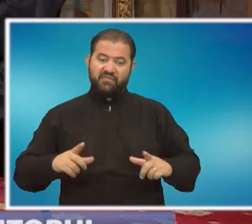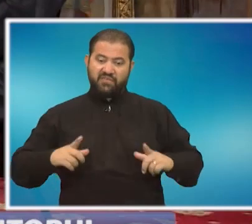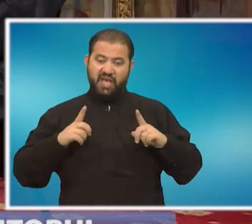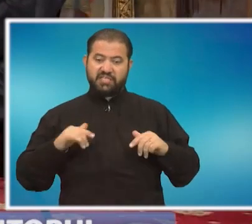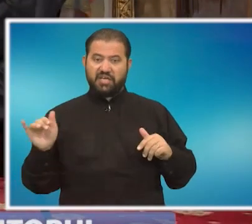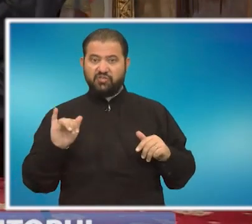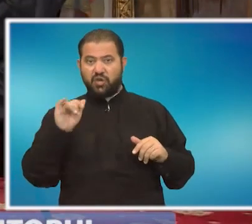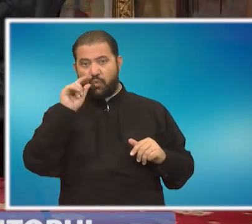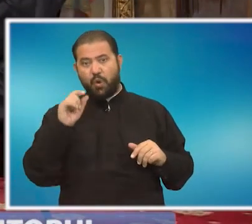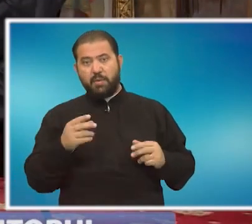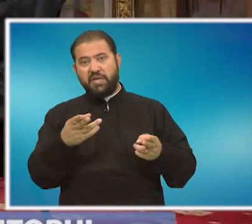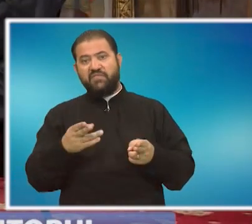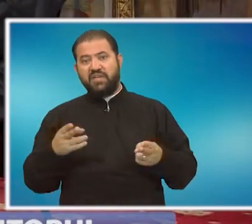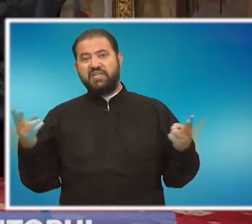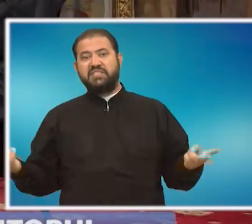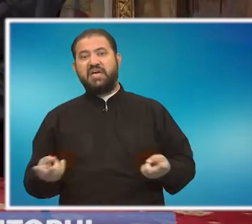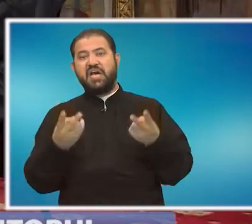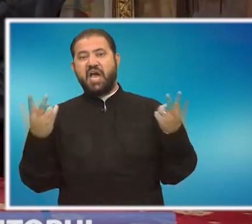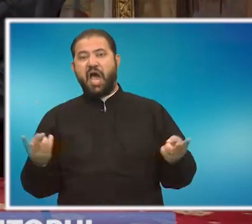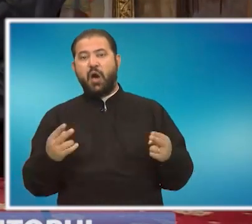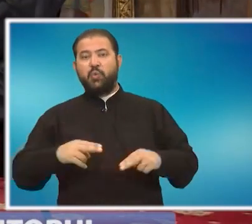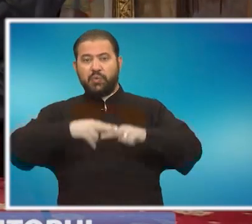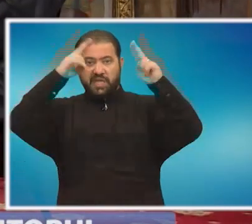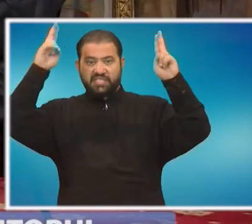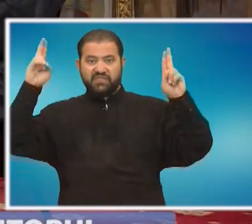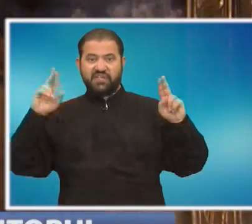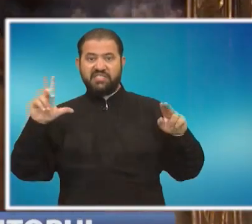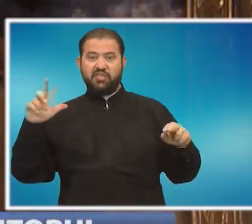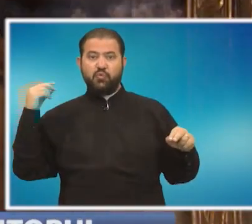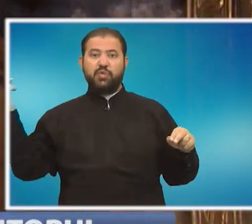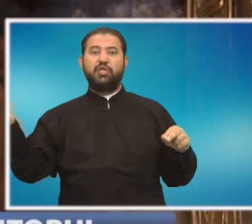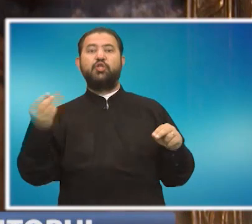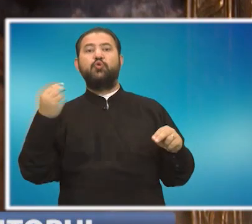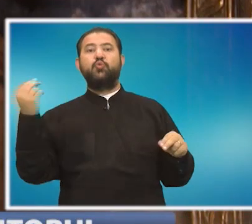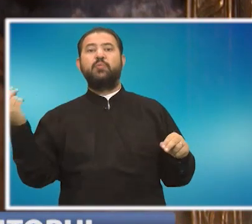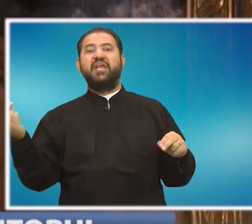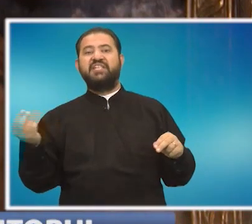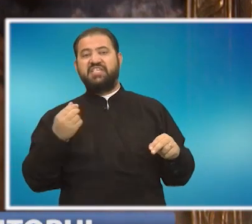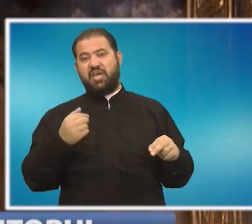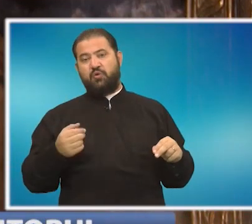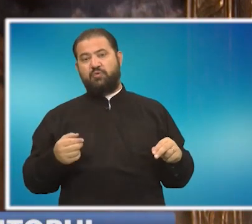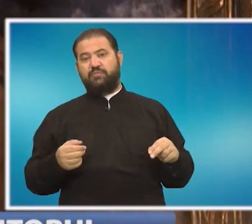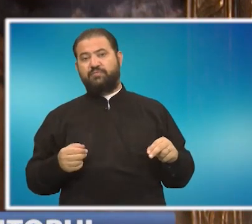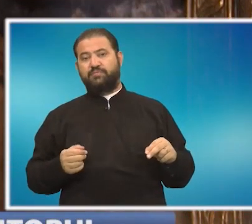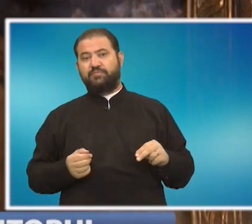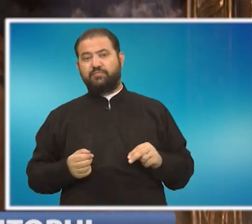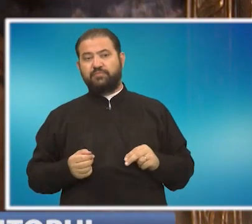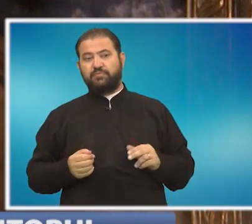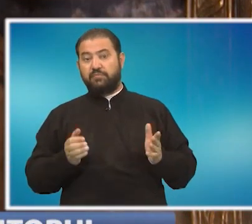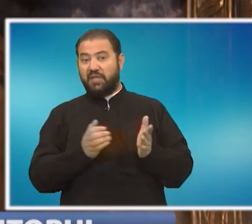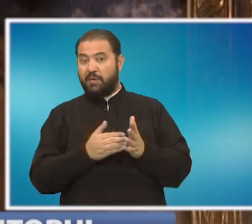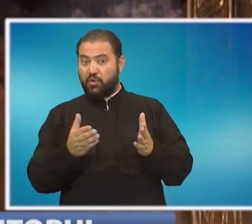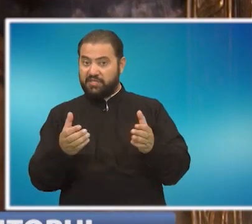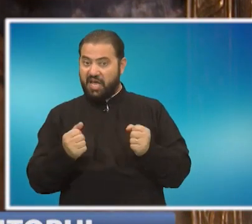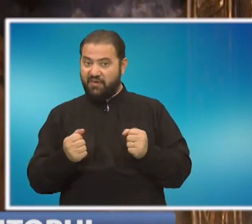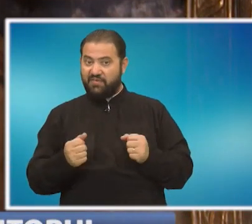să caracterizeze pe creștini și cei care vin catehizați de la biserici știu aceste lucruri. Mai